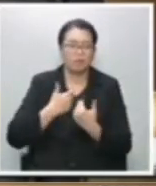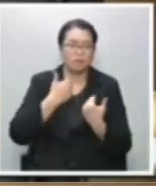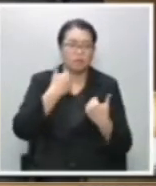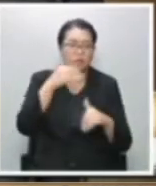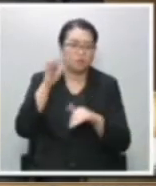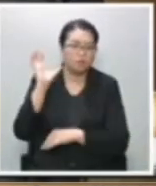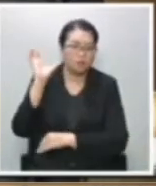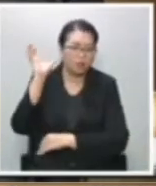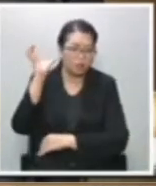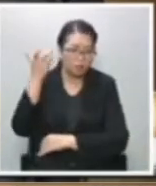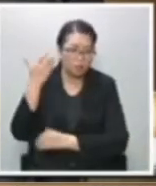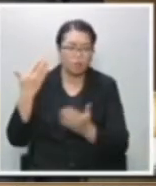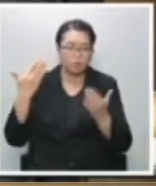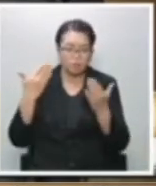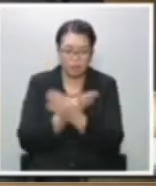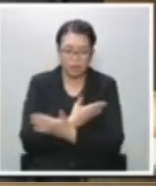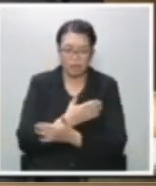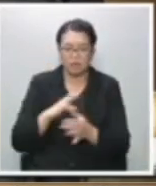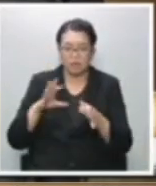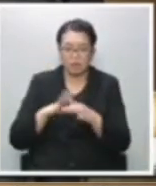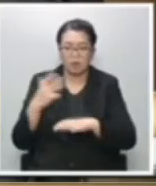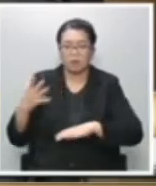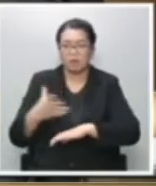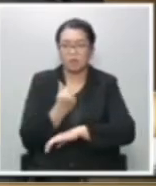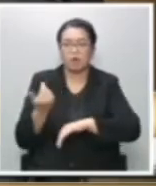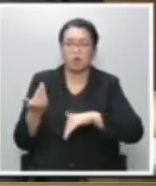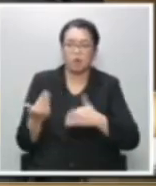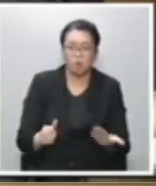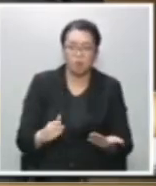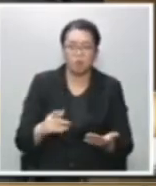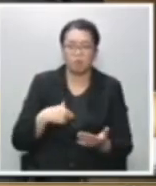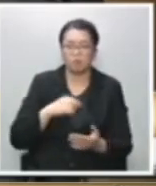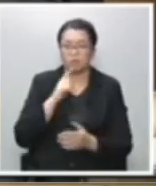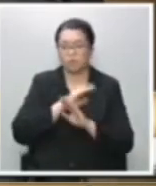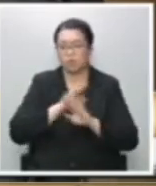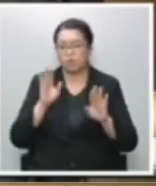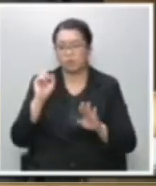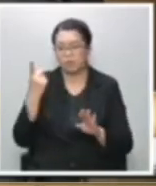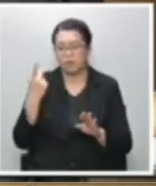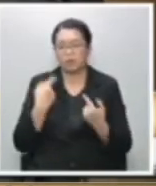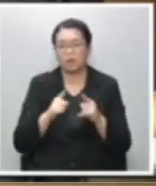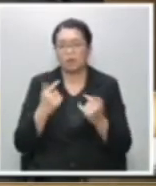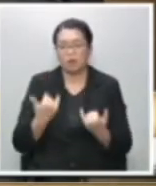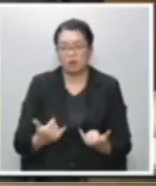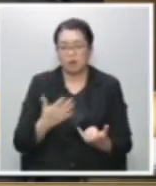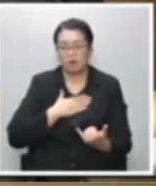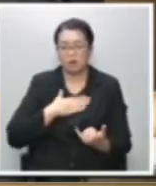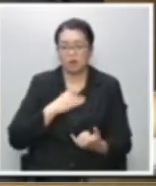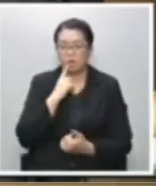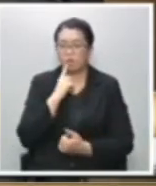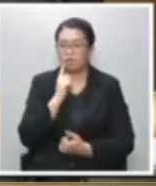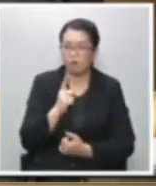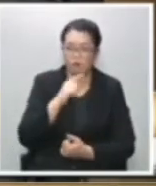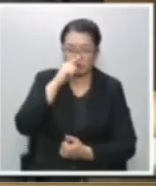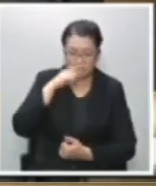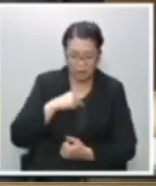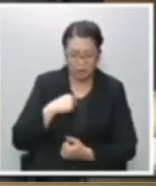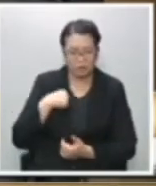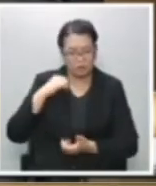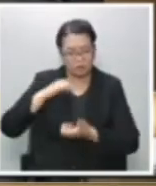นะครับแล้วมีประเทศที่เขาเคยทำแล้วเขาฟ้องร้องเราทำไม่ได้เราก็มาเหลือมี